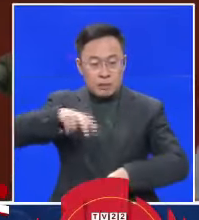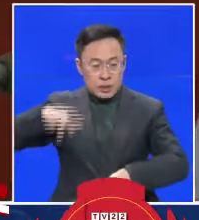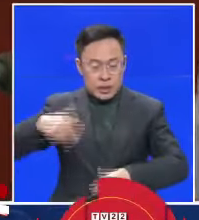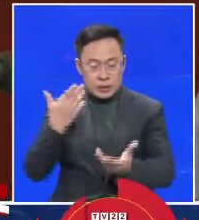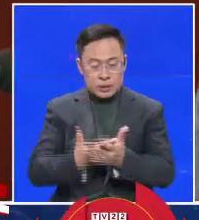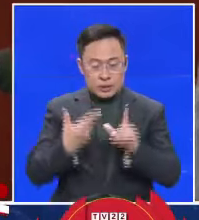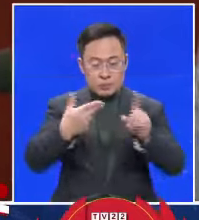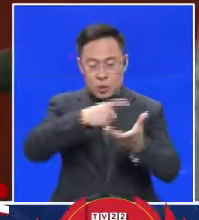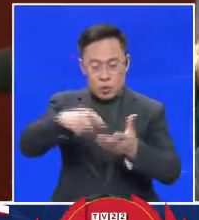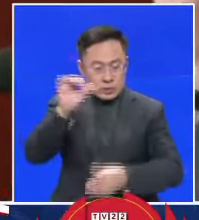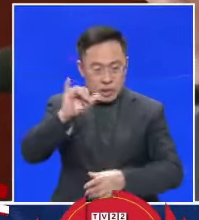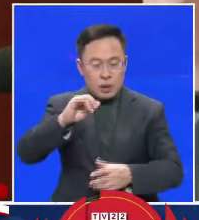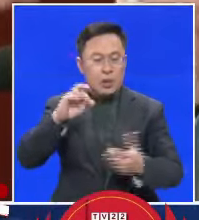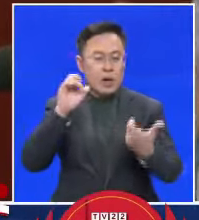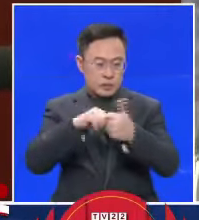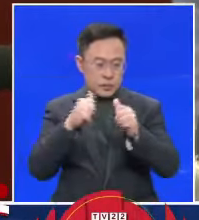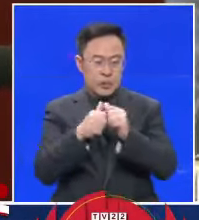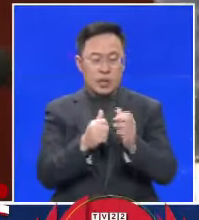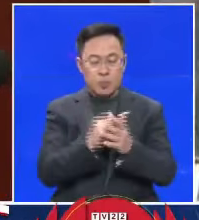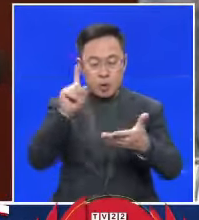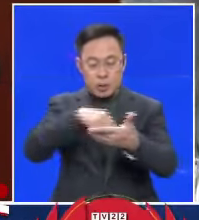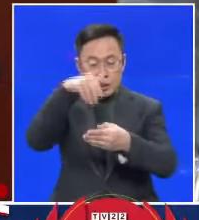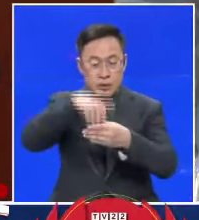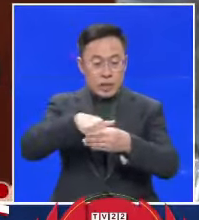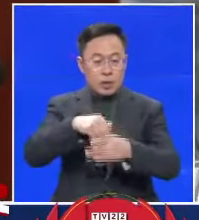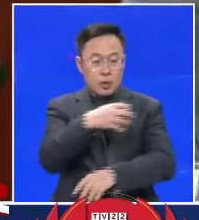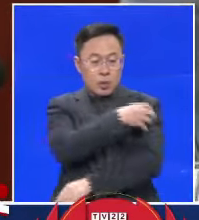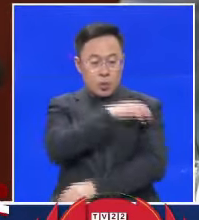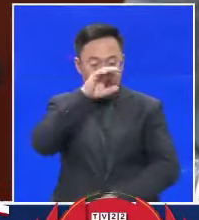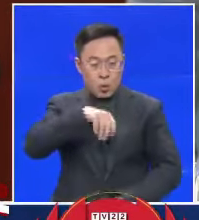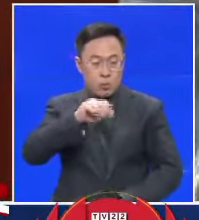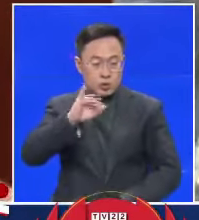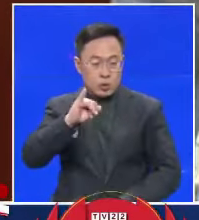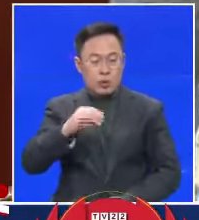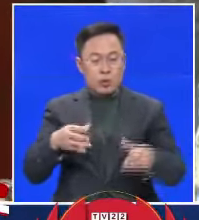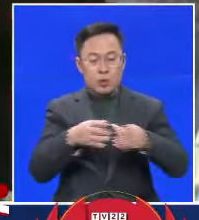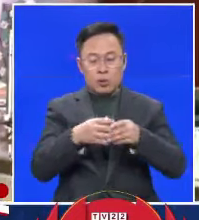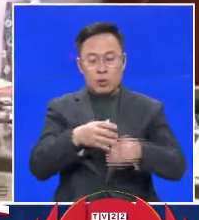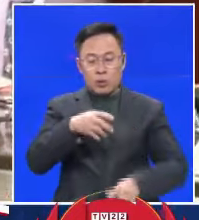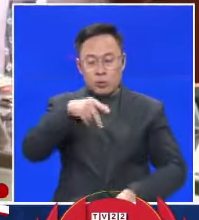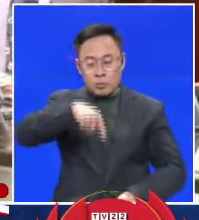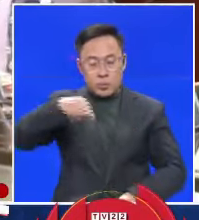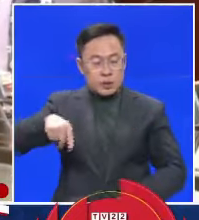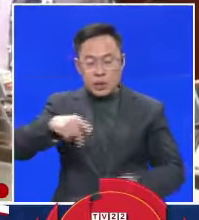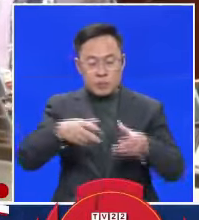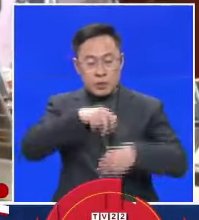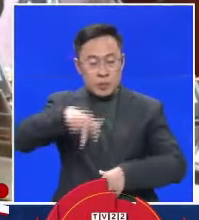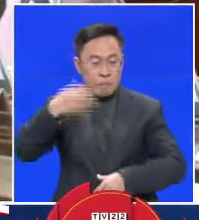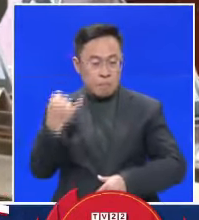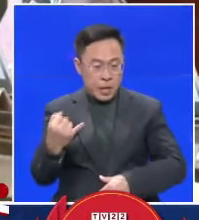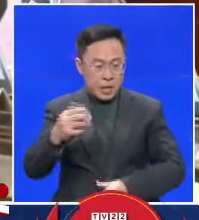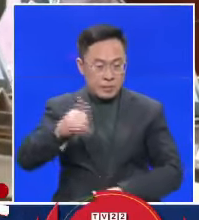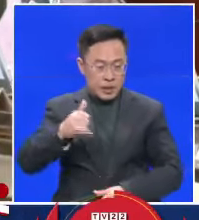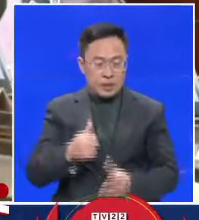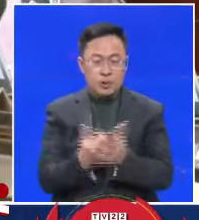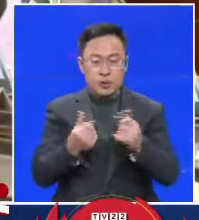ไม่ลงมาดีไม่ดีจะเสียรางวัลเอากับการเมืองท้องถิ่นเอาได้ ค่ะก็ต้องจับตาเลยนะเพราะว่าอบจ.นี่ก็เป็นพื้นที่ที่ก้าว